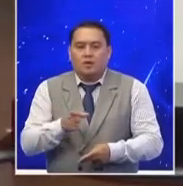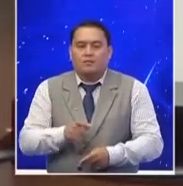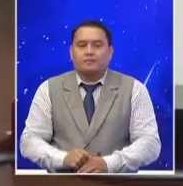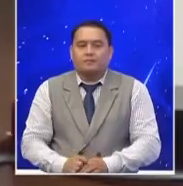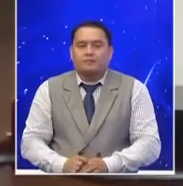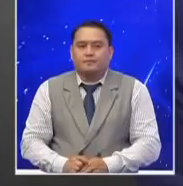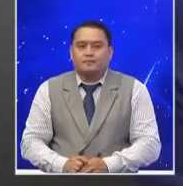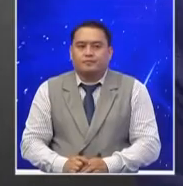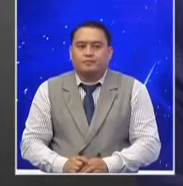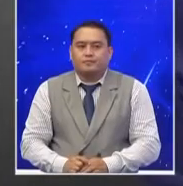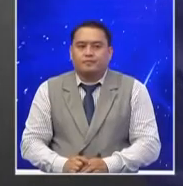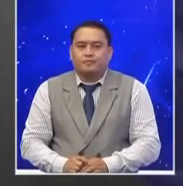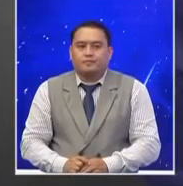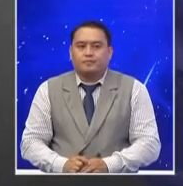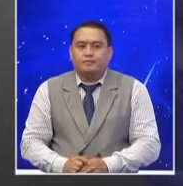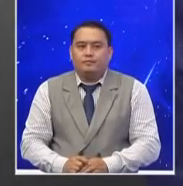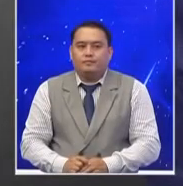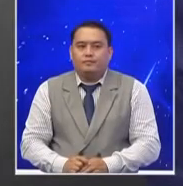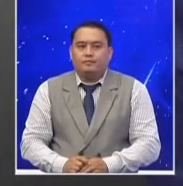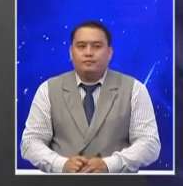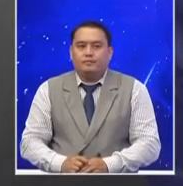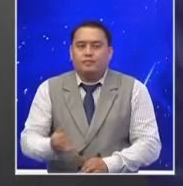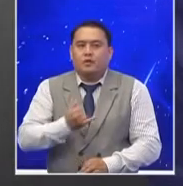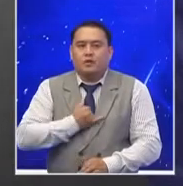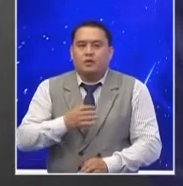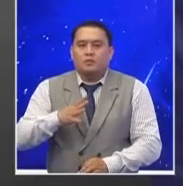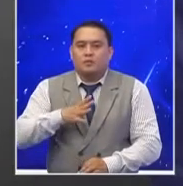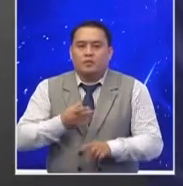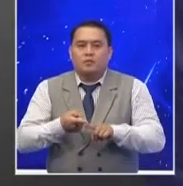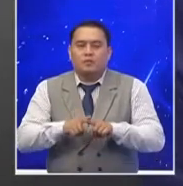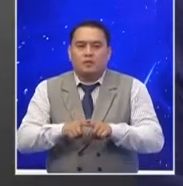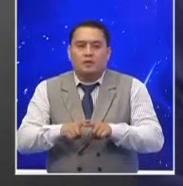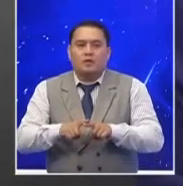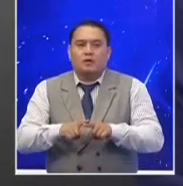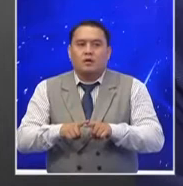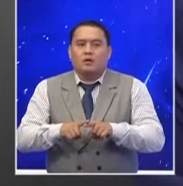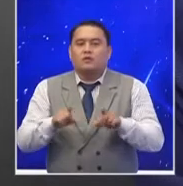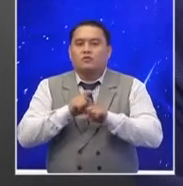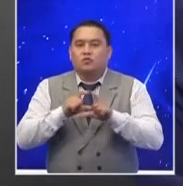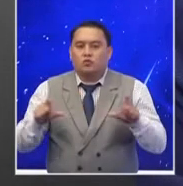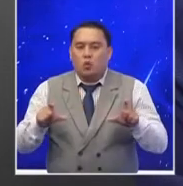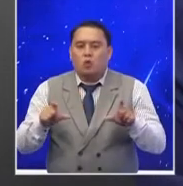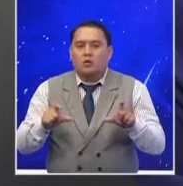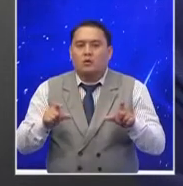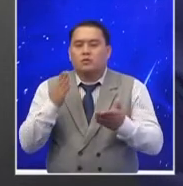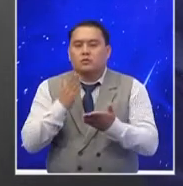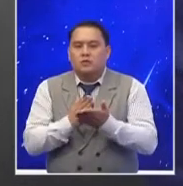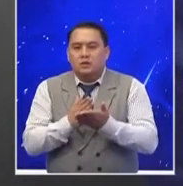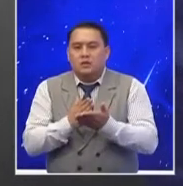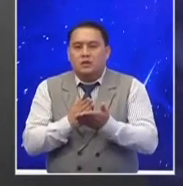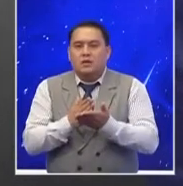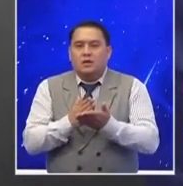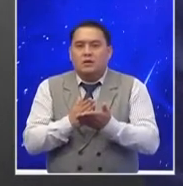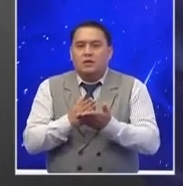операторами. Больше всего вызывает, у нас опасения вызывает не наличие материально-технической базы у учащихся компьютерной техники, а